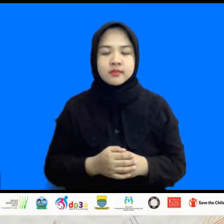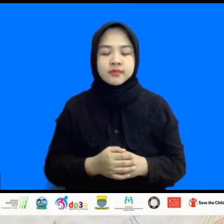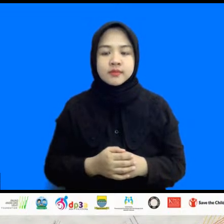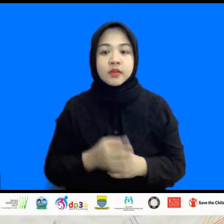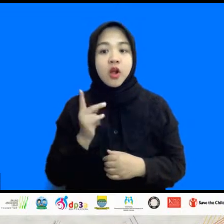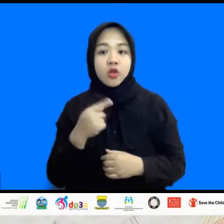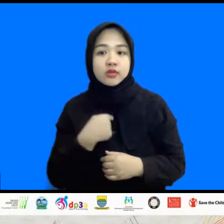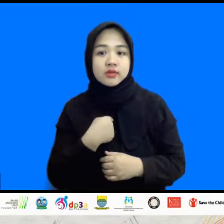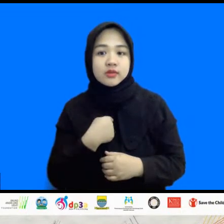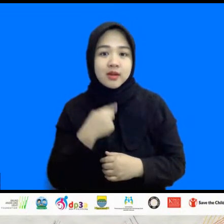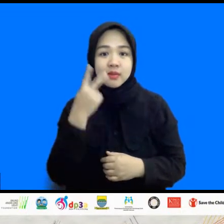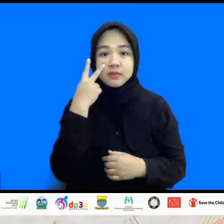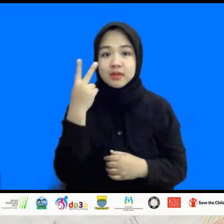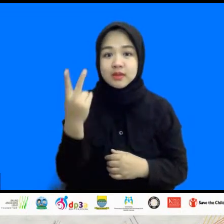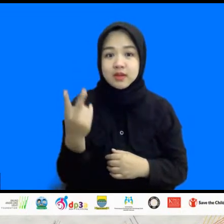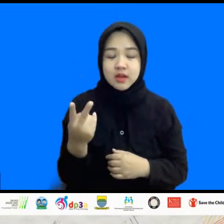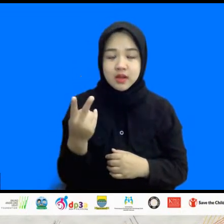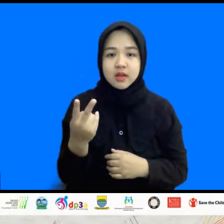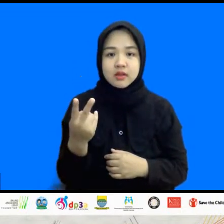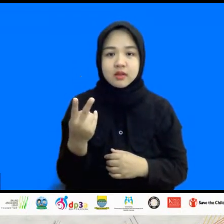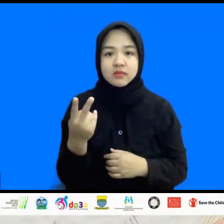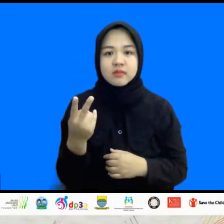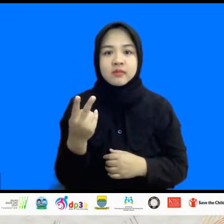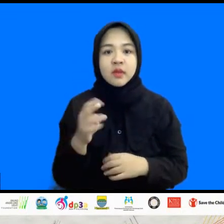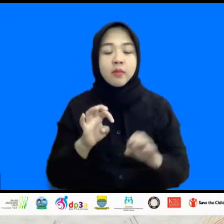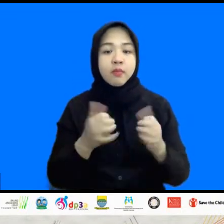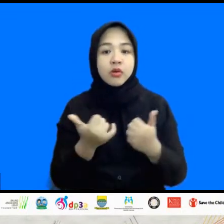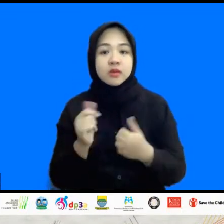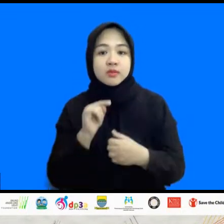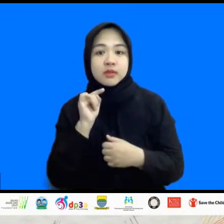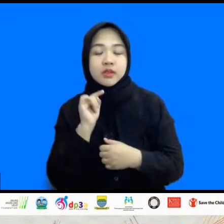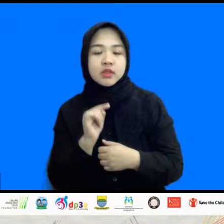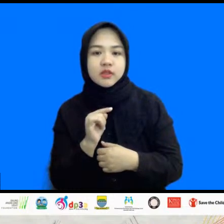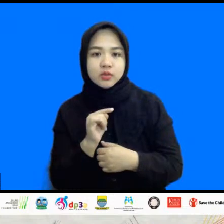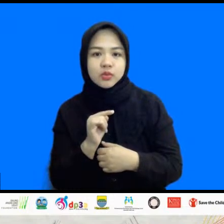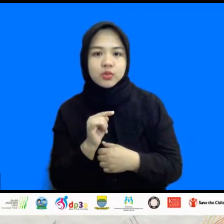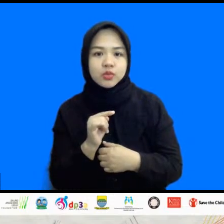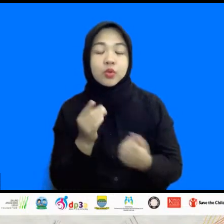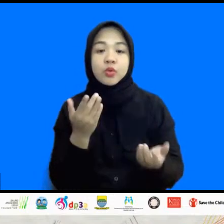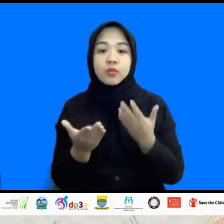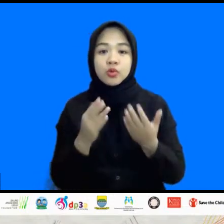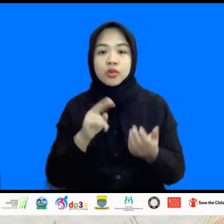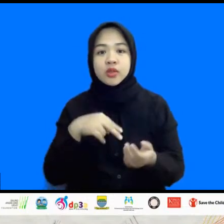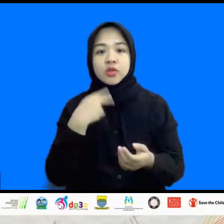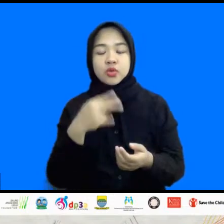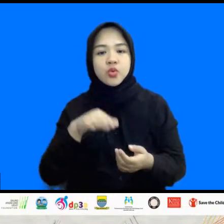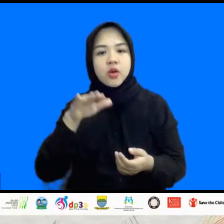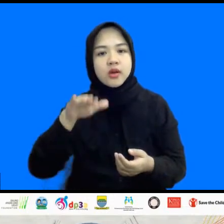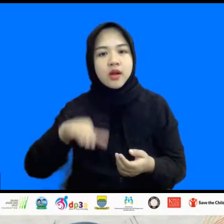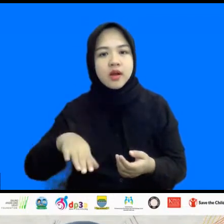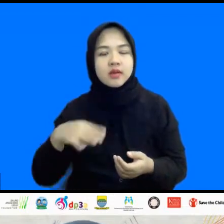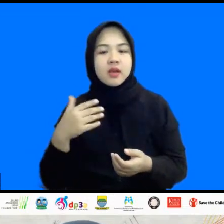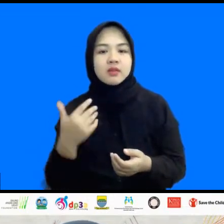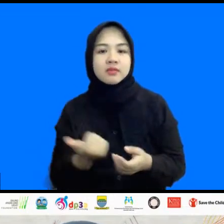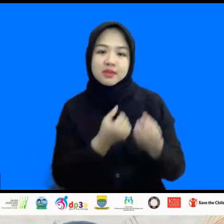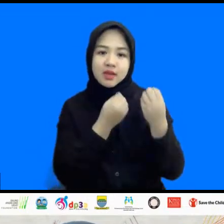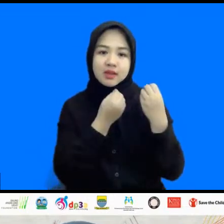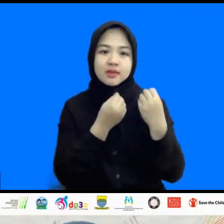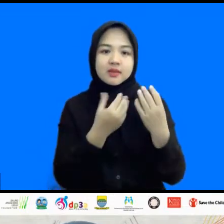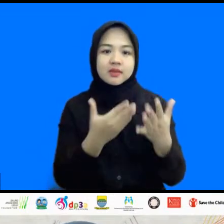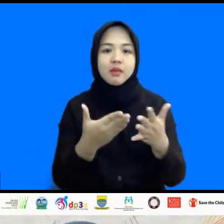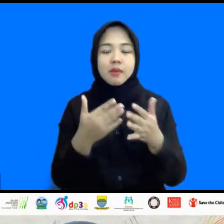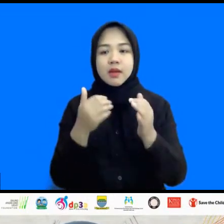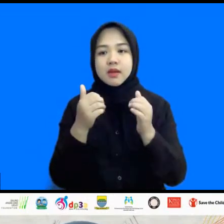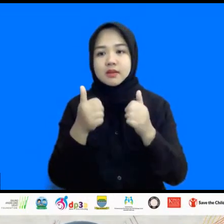saya melihat bahwa dengan model seperti itu memang mungkin suara anak lebih tersampaikan dengan baik